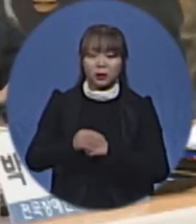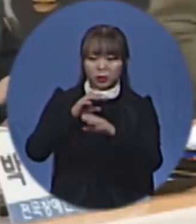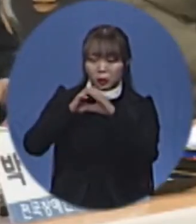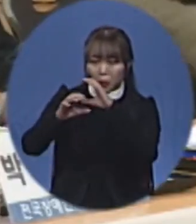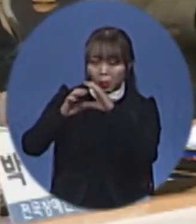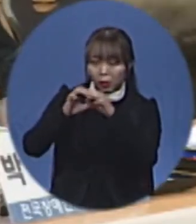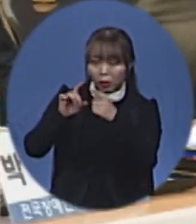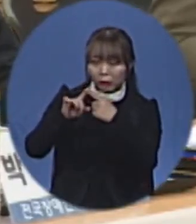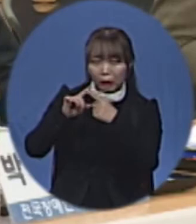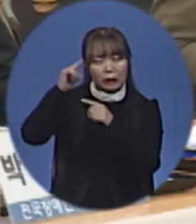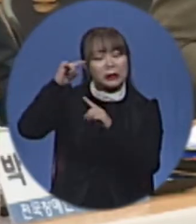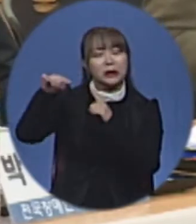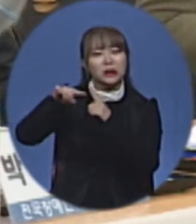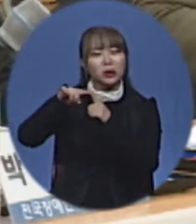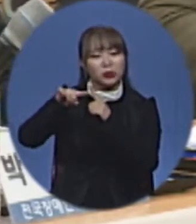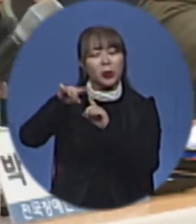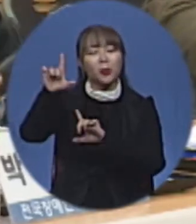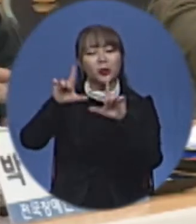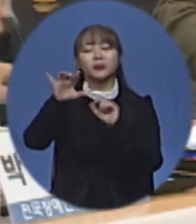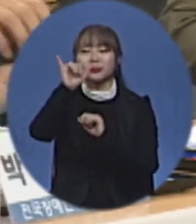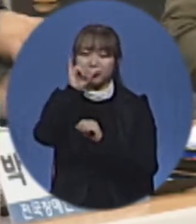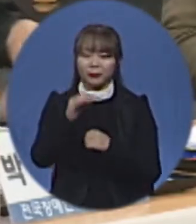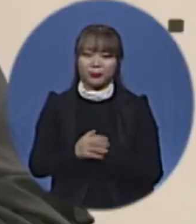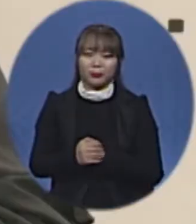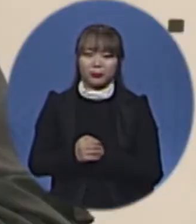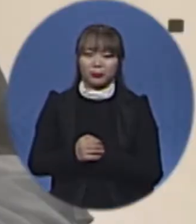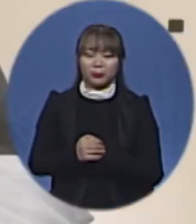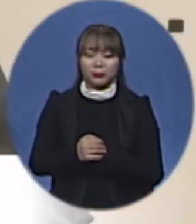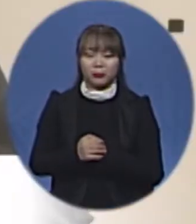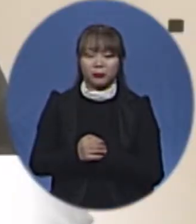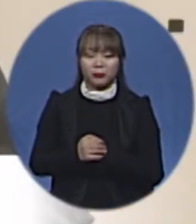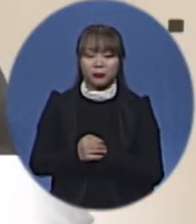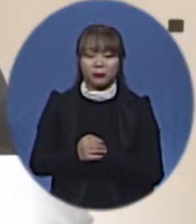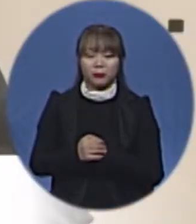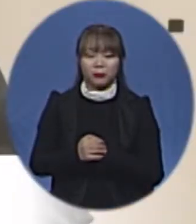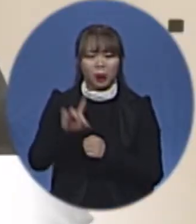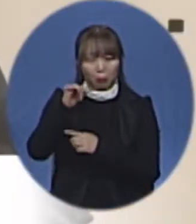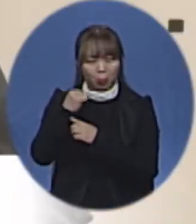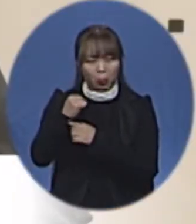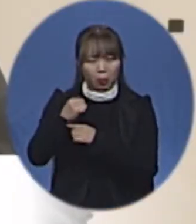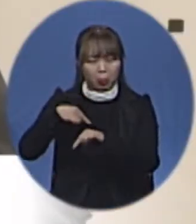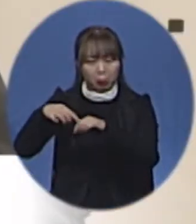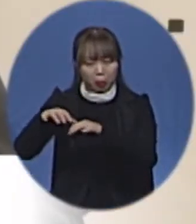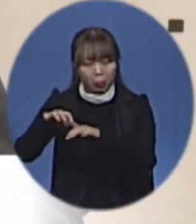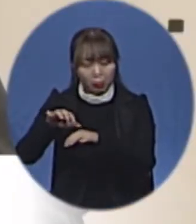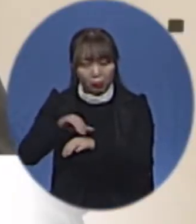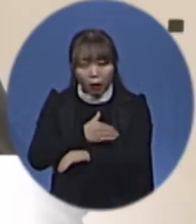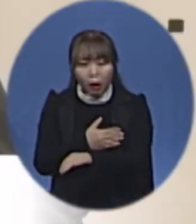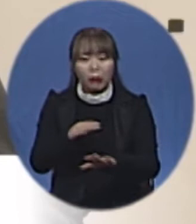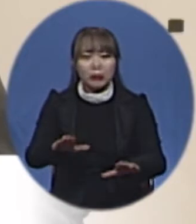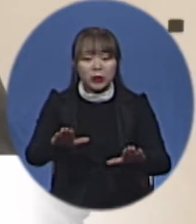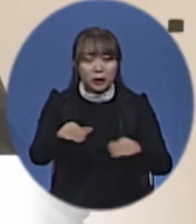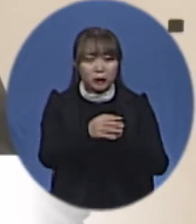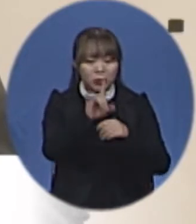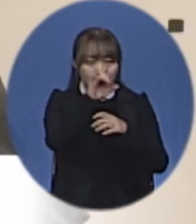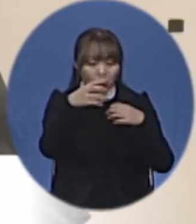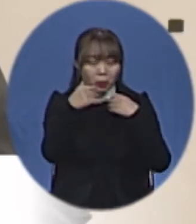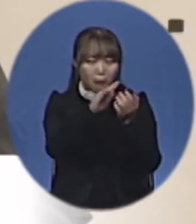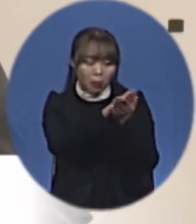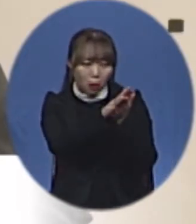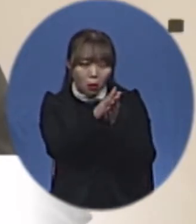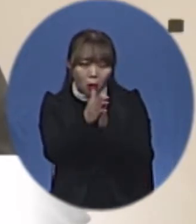모습에 긍정적인 반응도 있었습니다. 10년의 보수 정권과 지금의 이 정권의